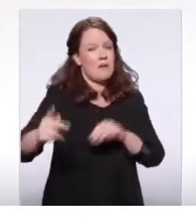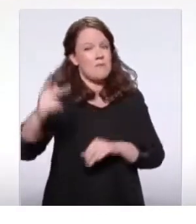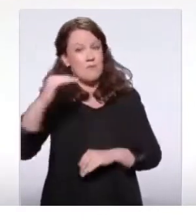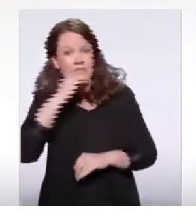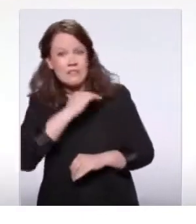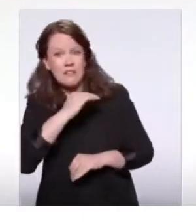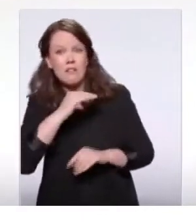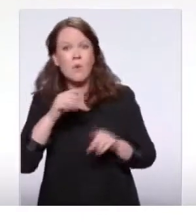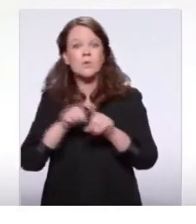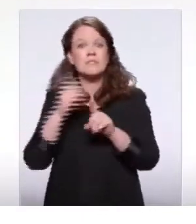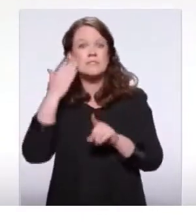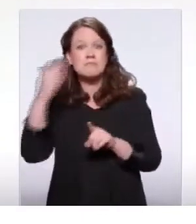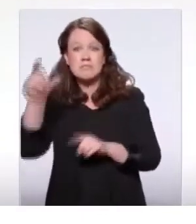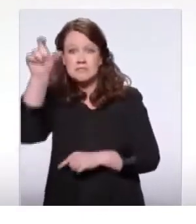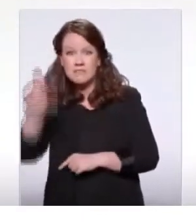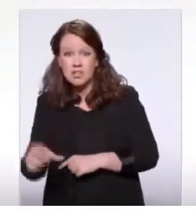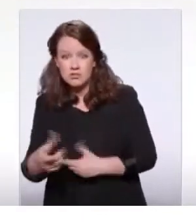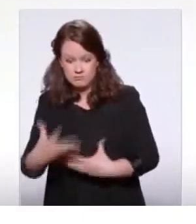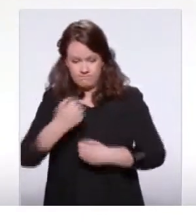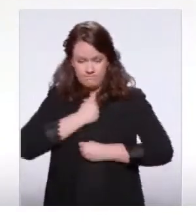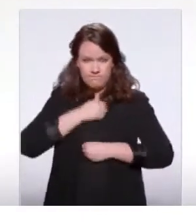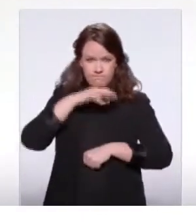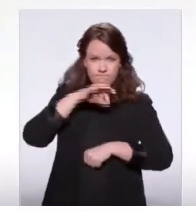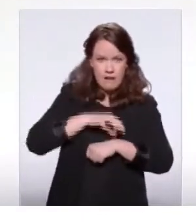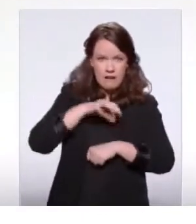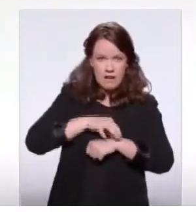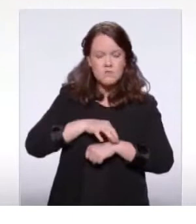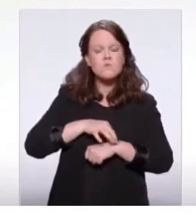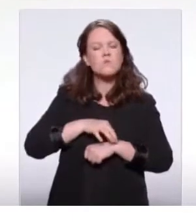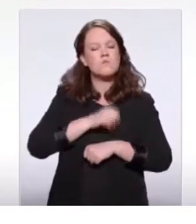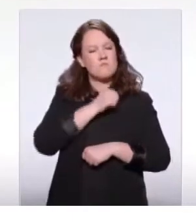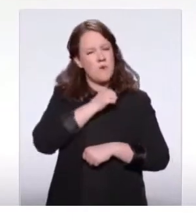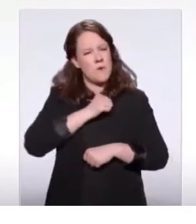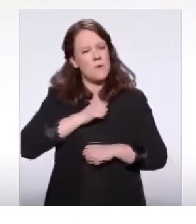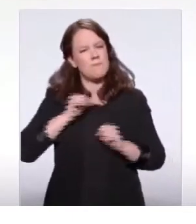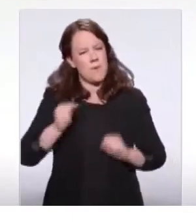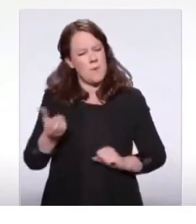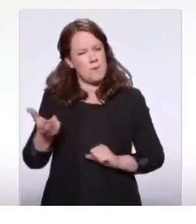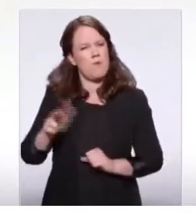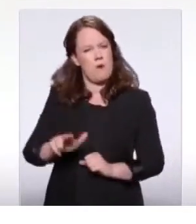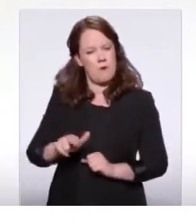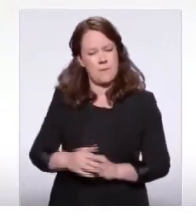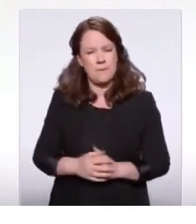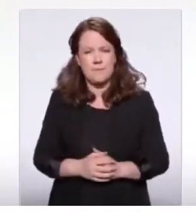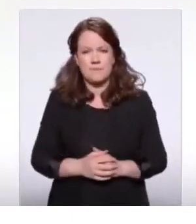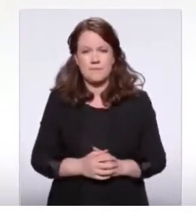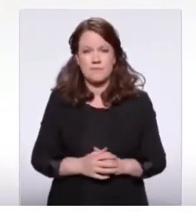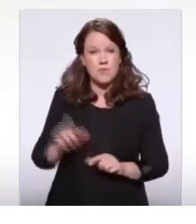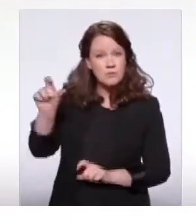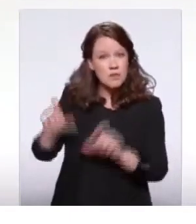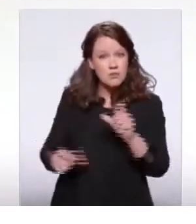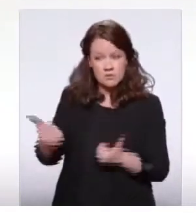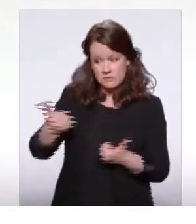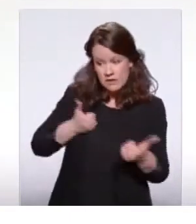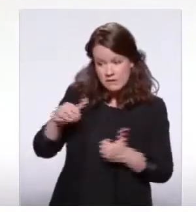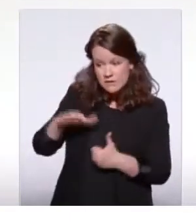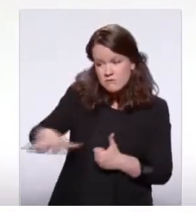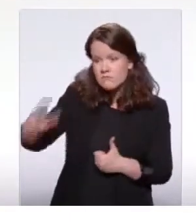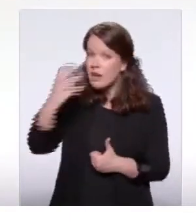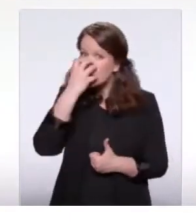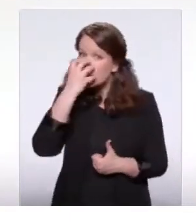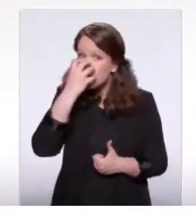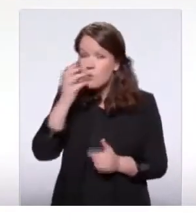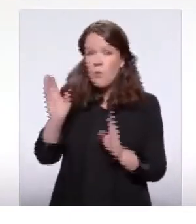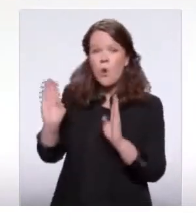plus meurtrier. Les services de réanimation ont à prendre en charge des personnes en bonne santé, qui ont